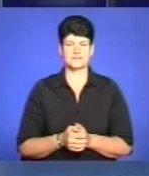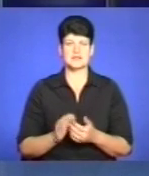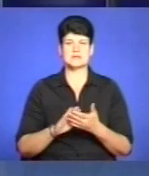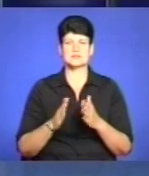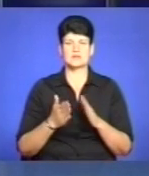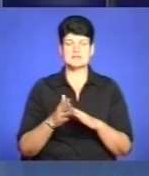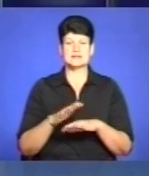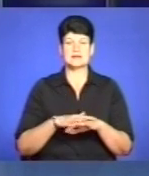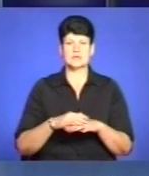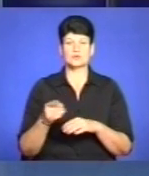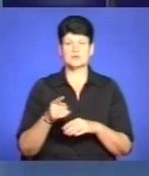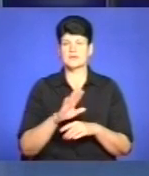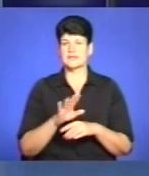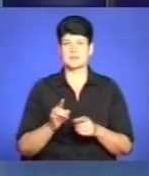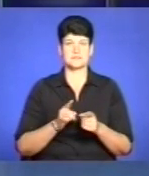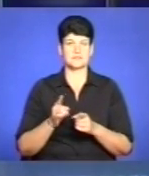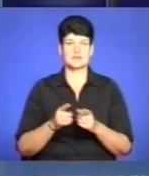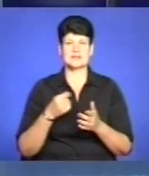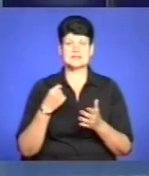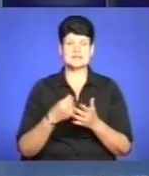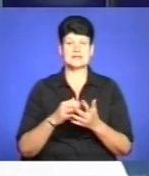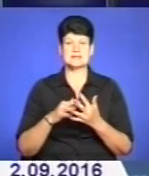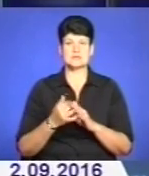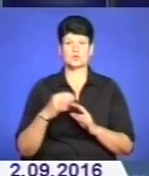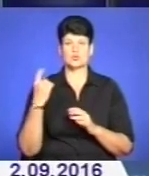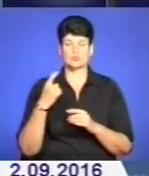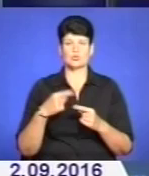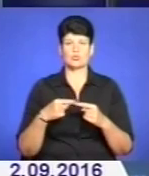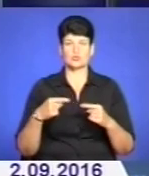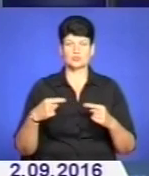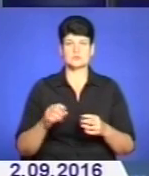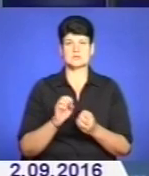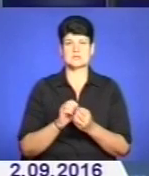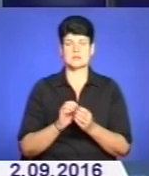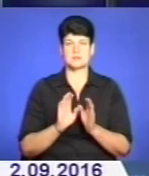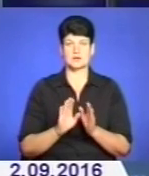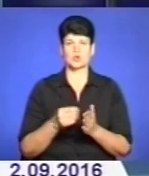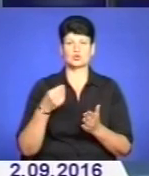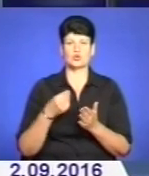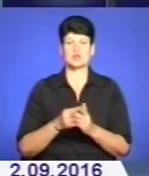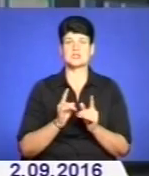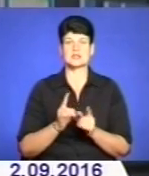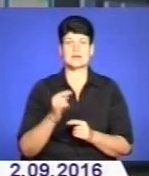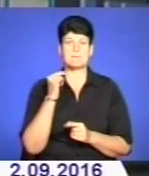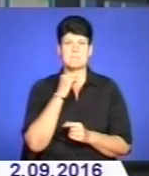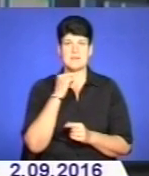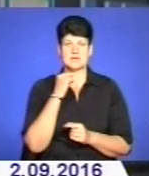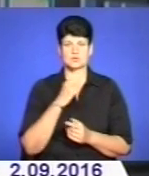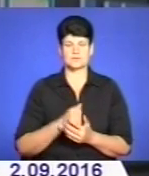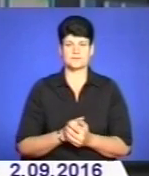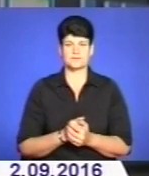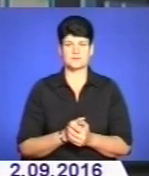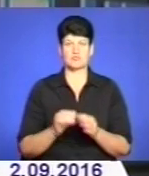Ситуація на ринку Тернополя не змінюється. Ціни на сільськогосподарську продукцію стабільні. Дорожчає лише м'ясо.